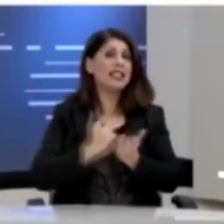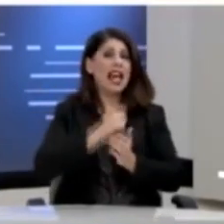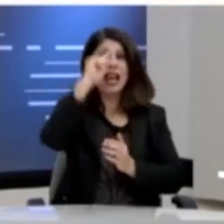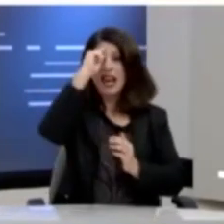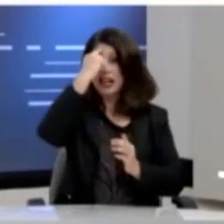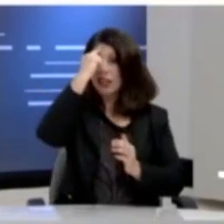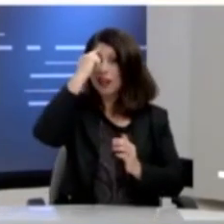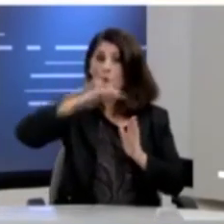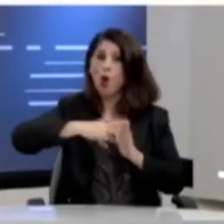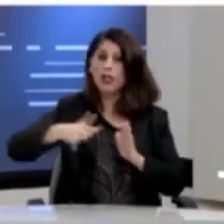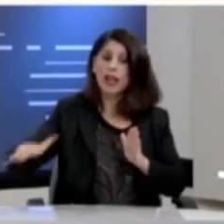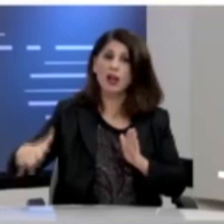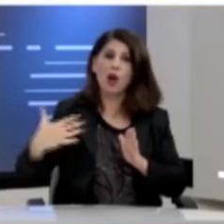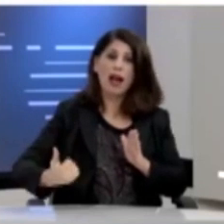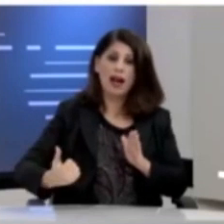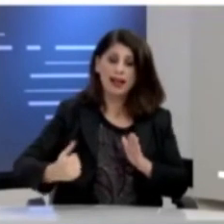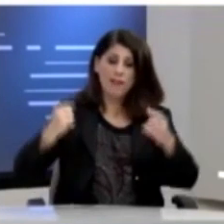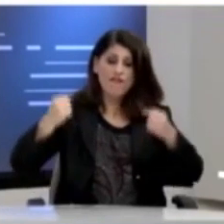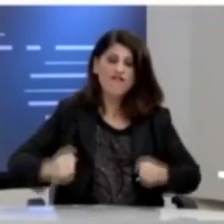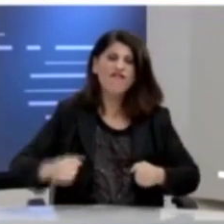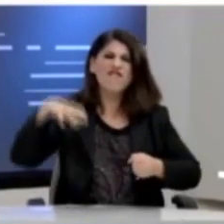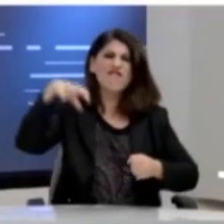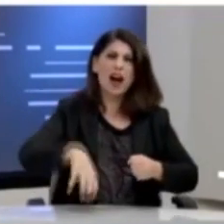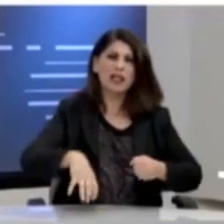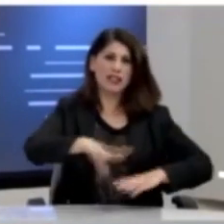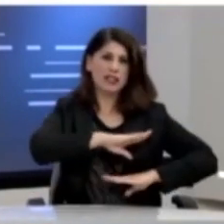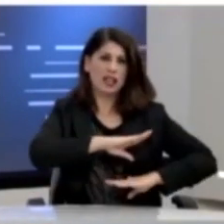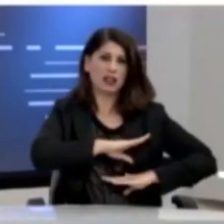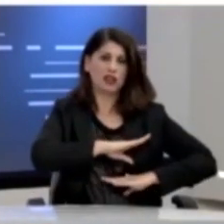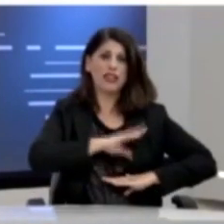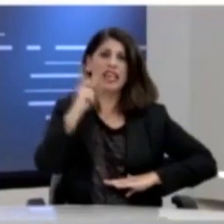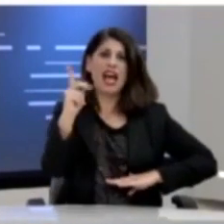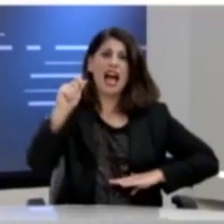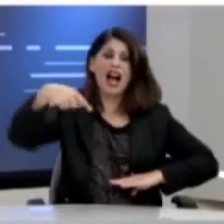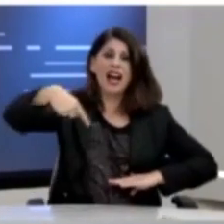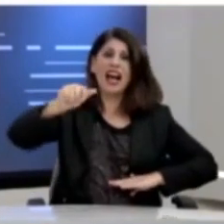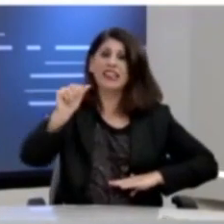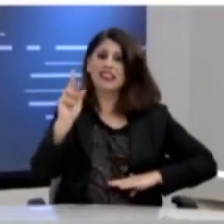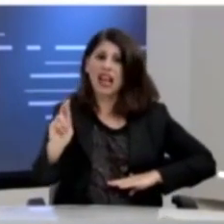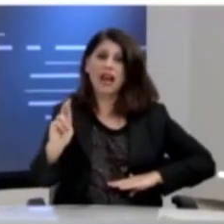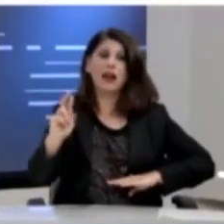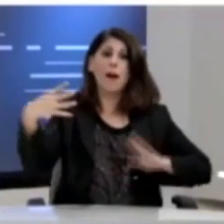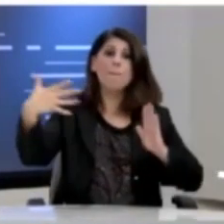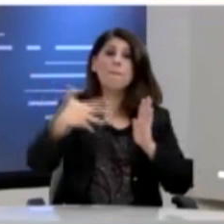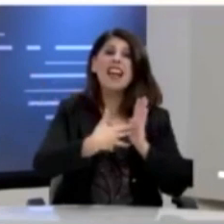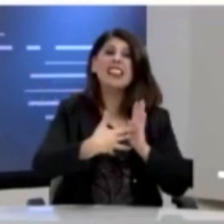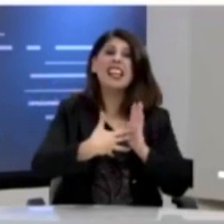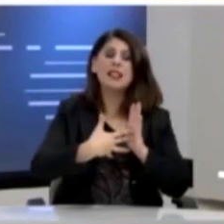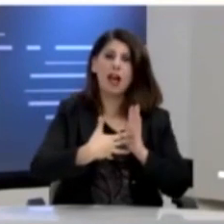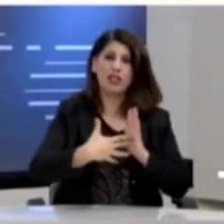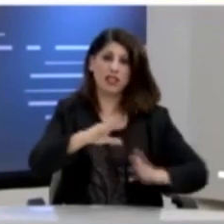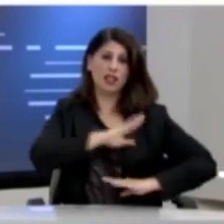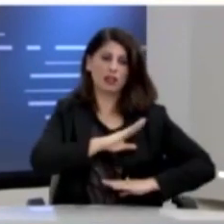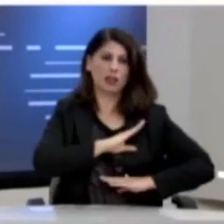στο Κατάρ με 5.000 στρατιώτες και εγκαταστάσεις για πολεμικά πλοία και αεροσκάφη και άλλα. Προσβλέπει